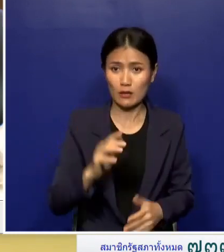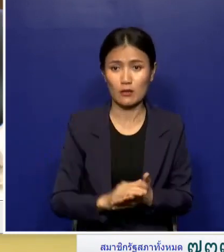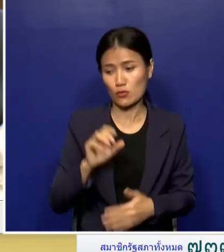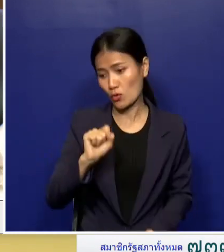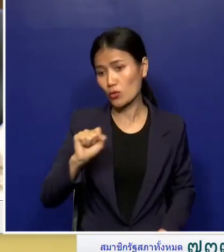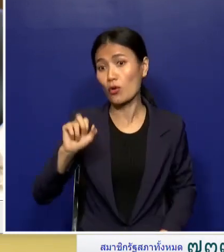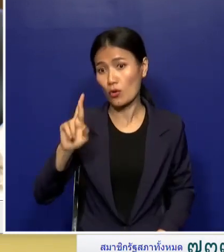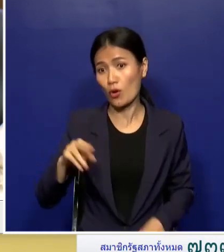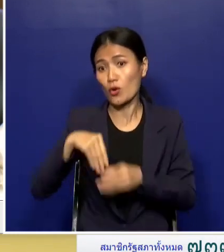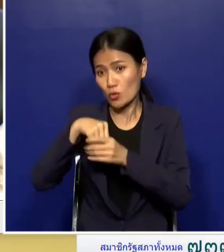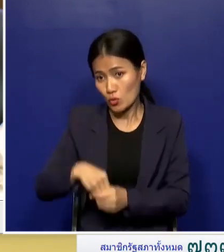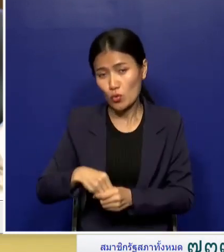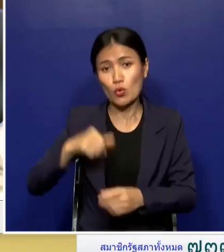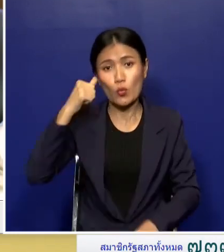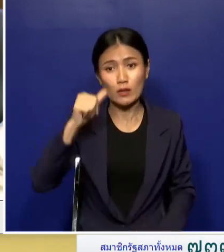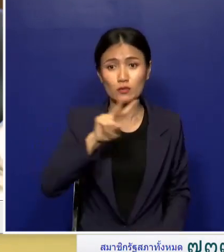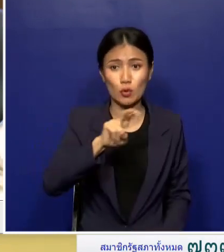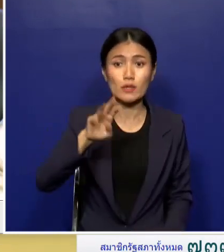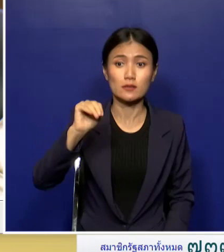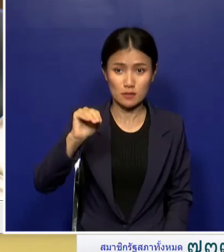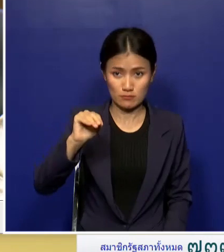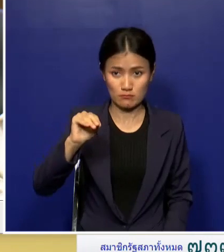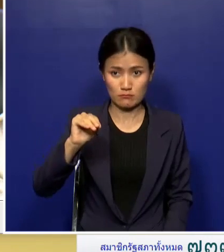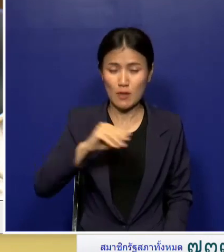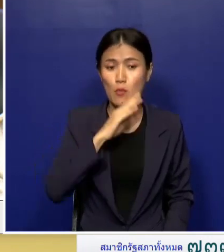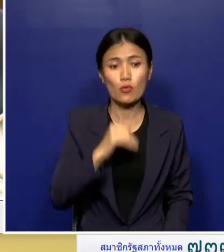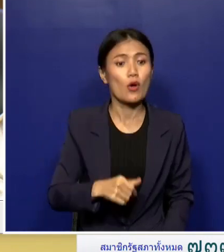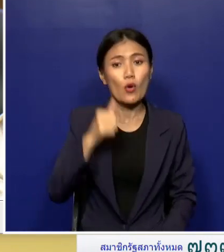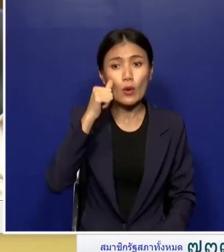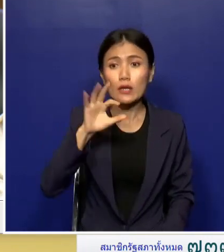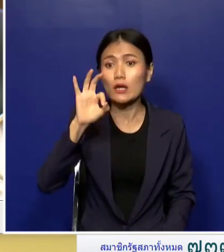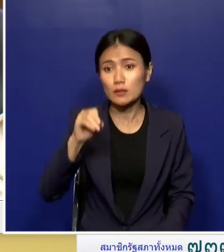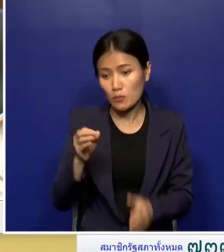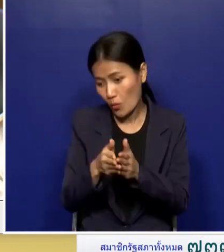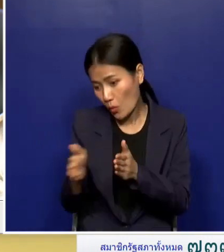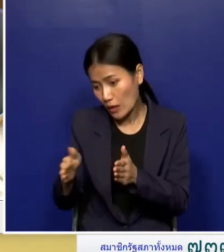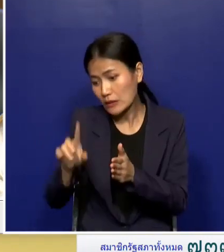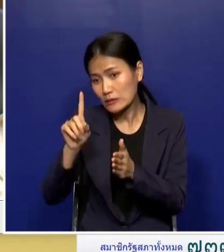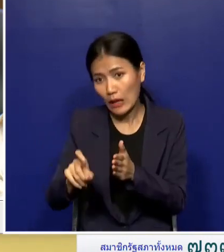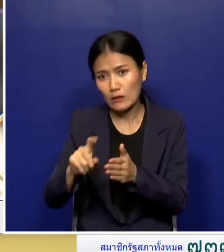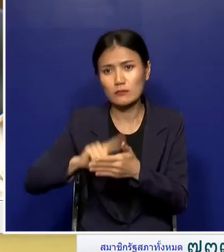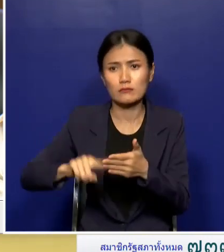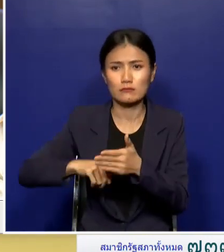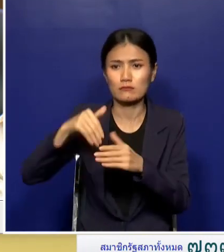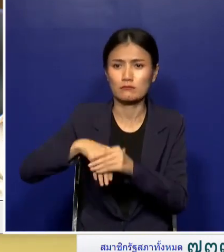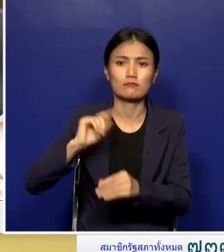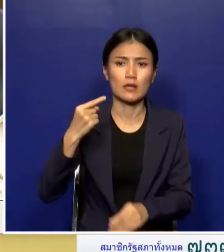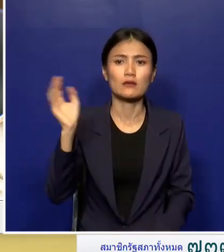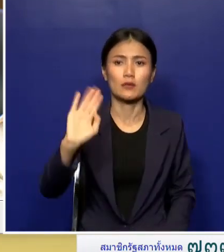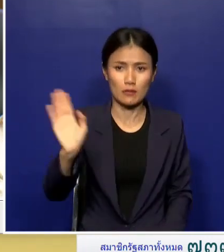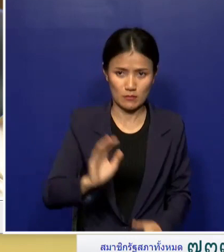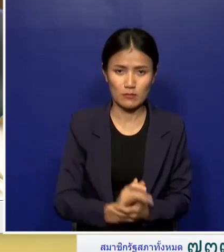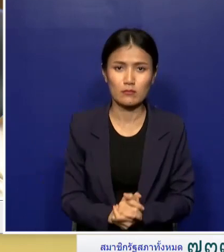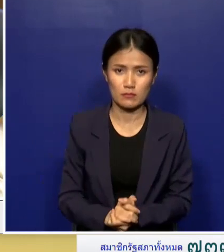ครับและถ้าเกิดเสียชีวิตในช่วง90วันสุดท้ายไม่ต้องมีการเลือกตั้งใหม่ก็แปลว่